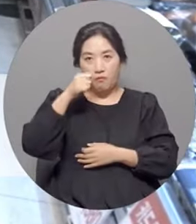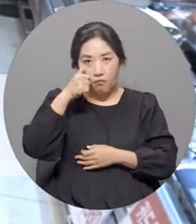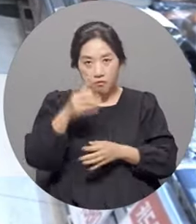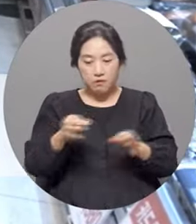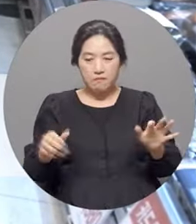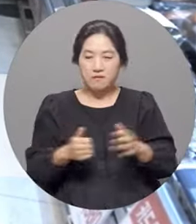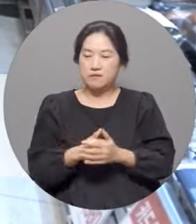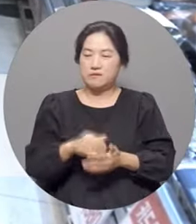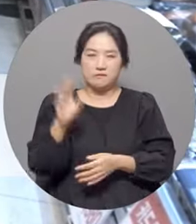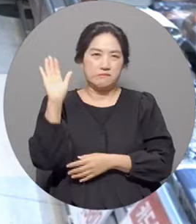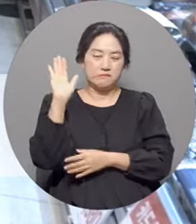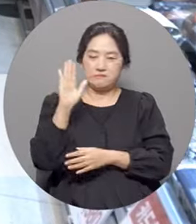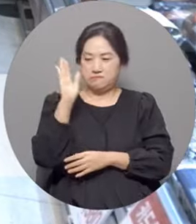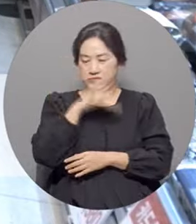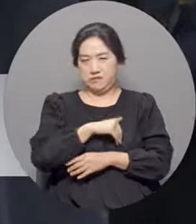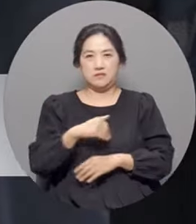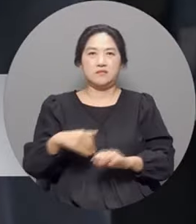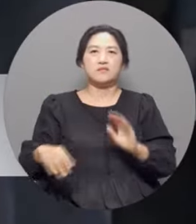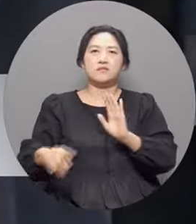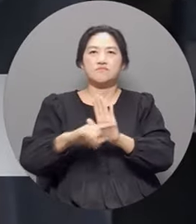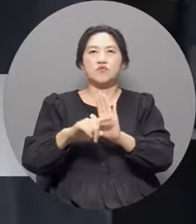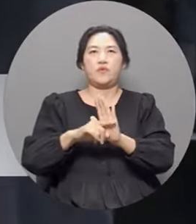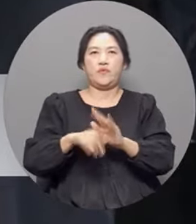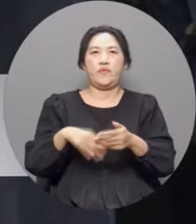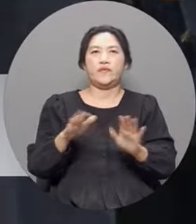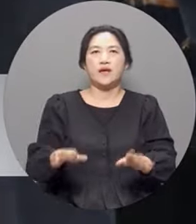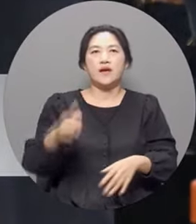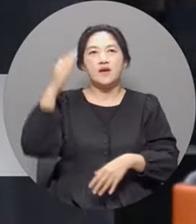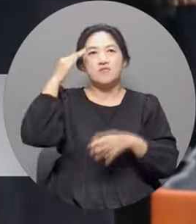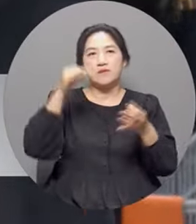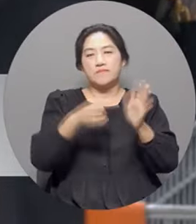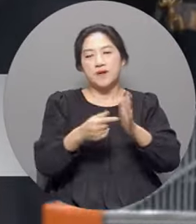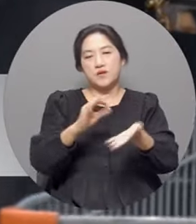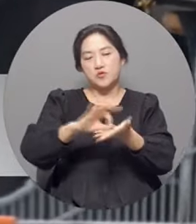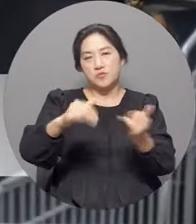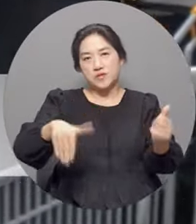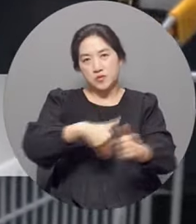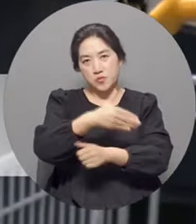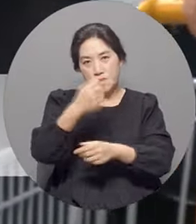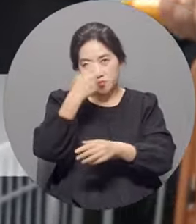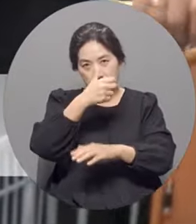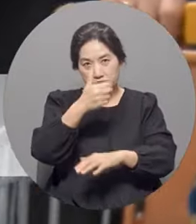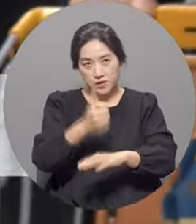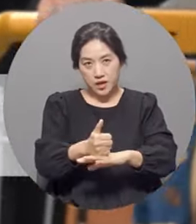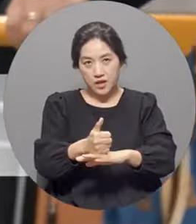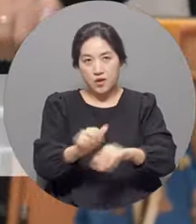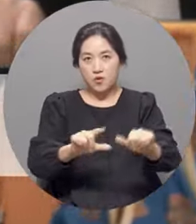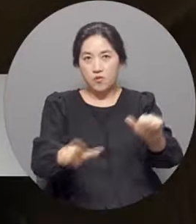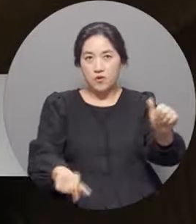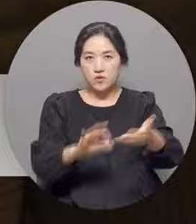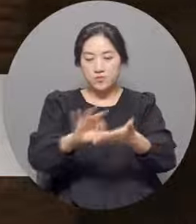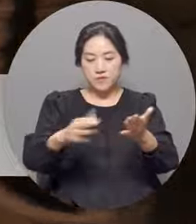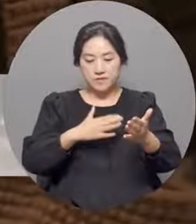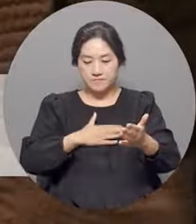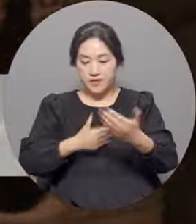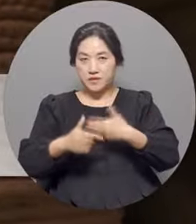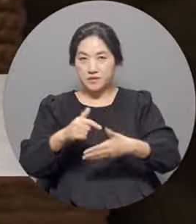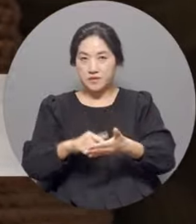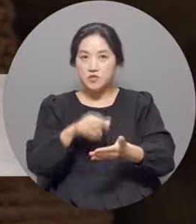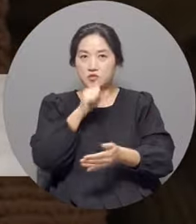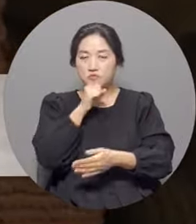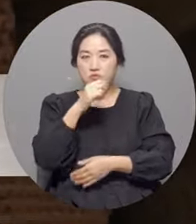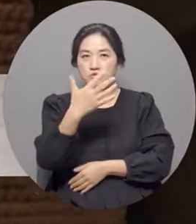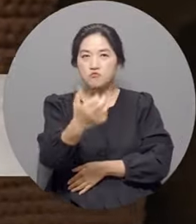비관적으로 돌아섰습니다 한국은행이 발표한 소비자 동향 조사 결과에 따르면 5월 소비자 심리 지수는